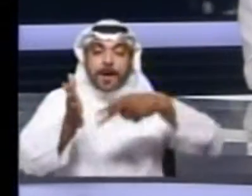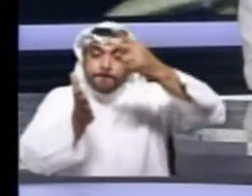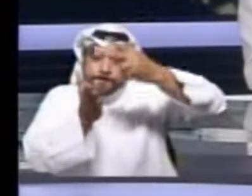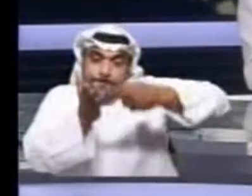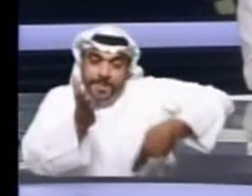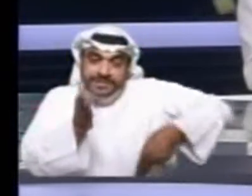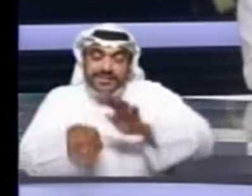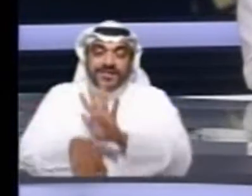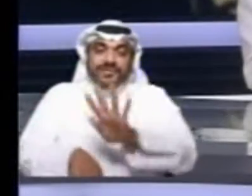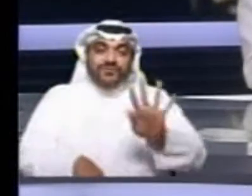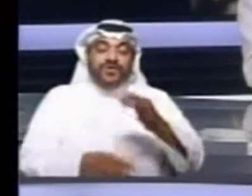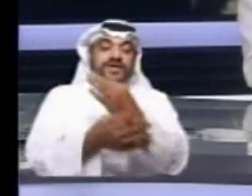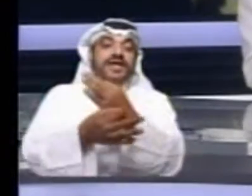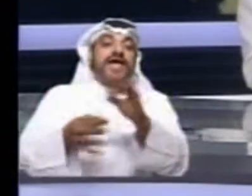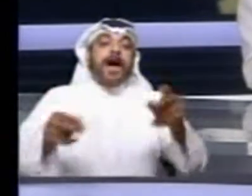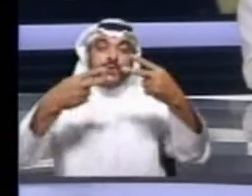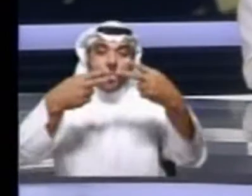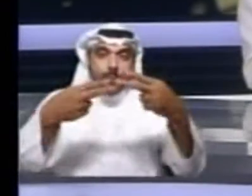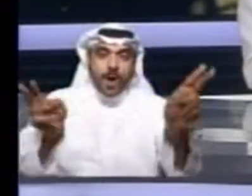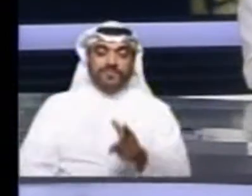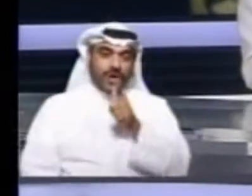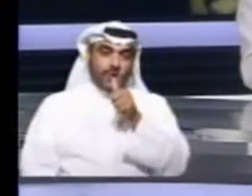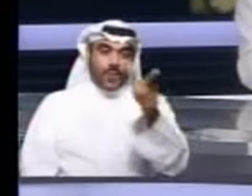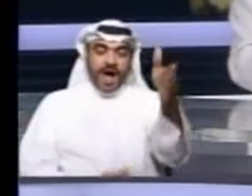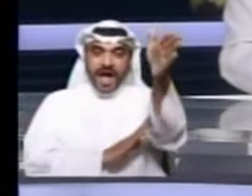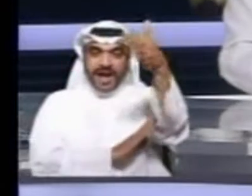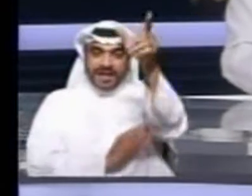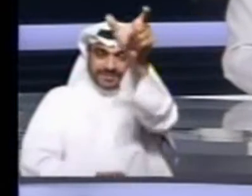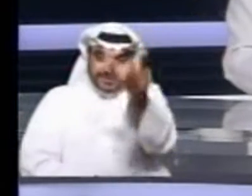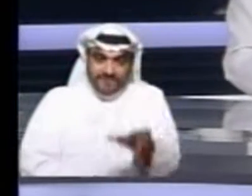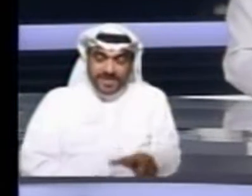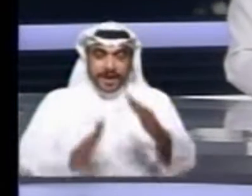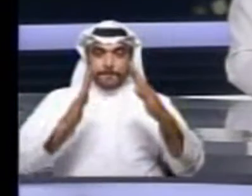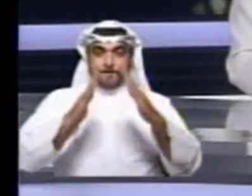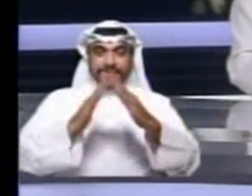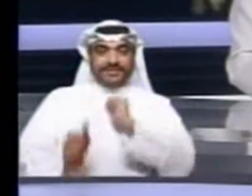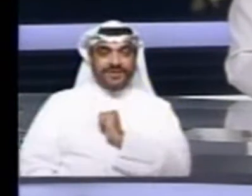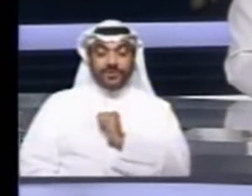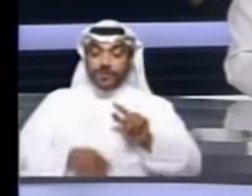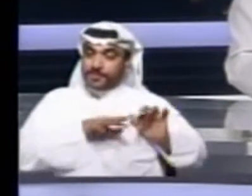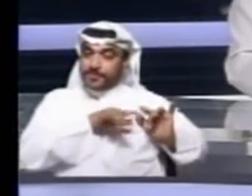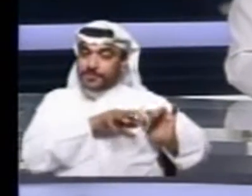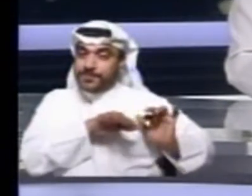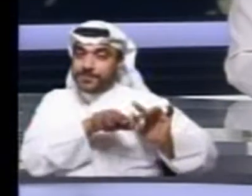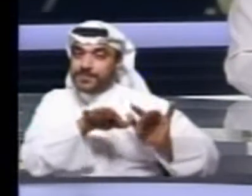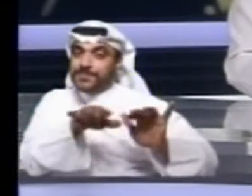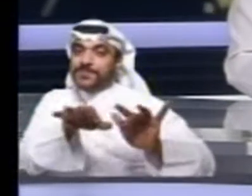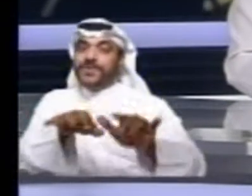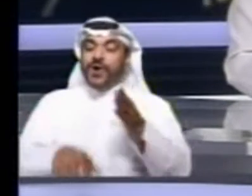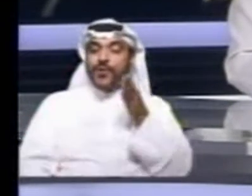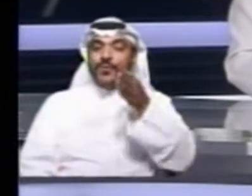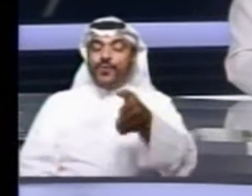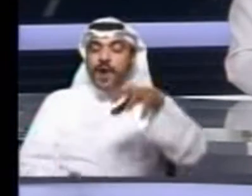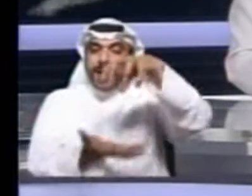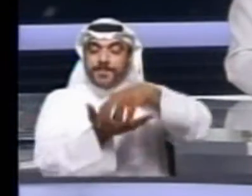المصري بأغلبية الثلثين. وقال سفير مصر لدى الكويت طارق القوني إن هناك إقبالا كبيرا من قبل أبناء